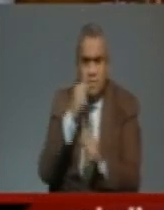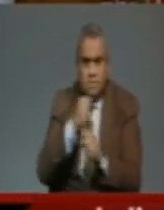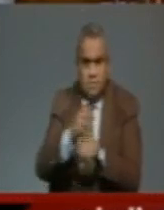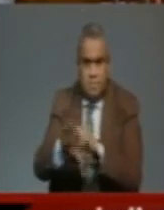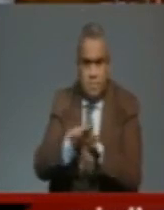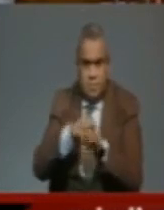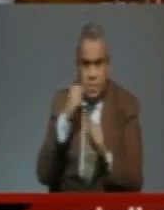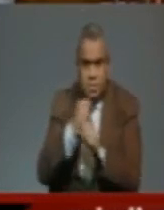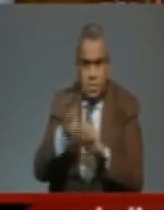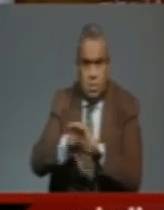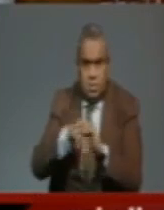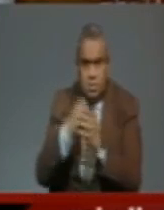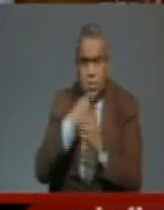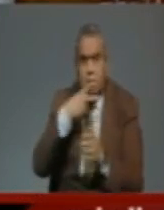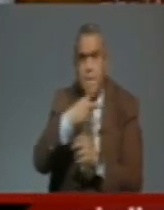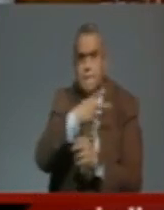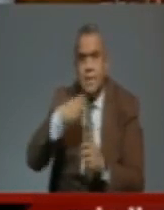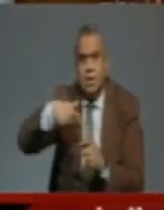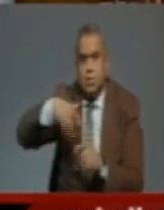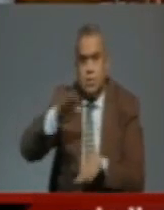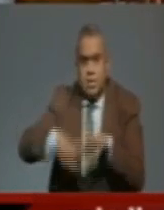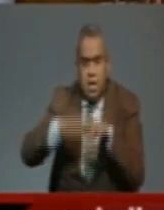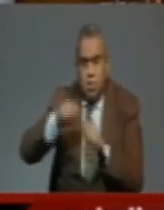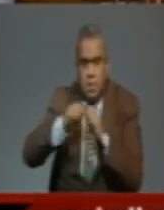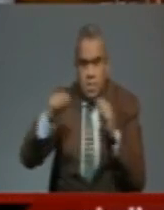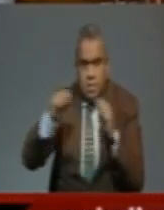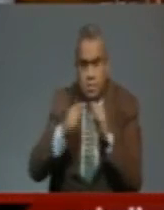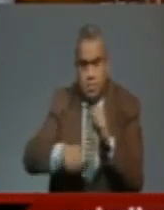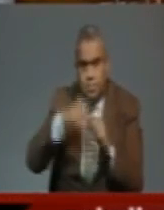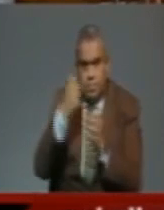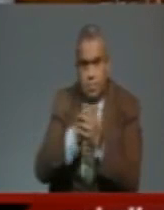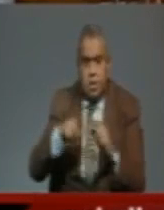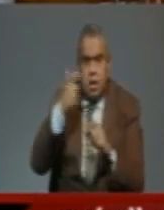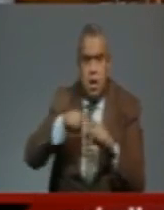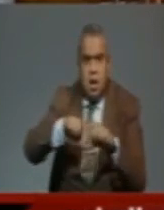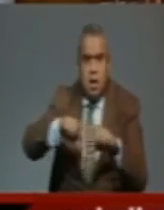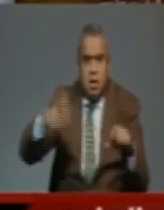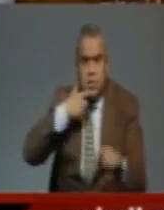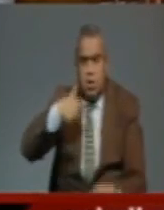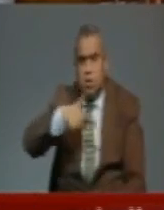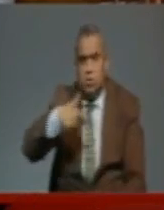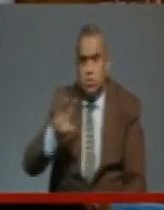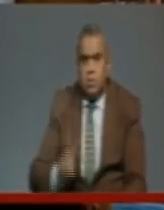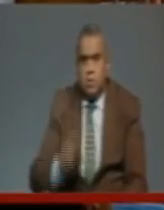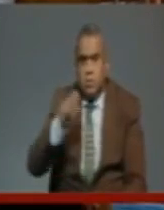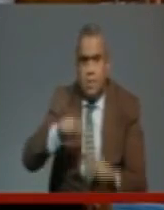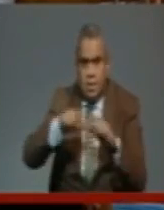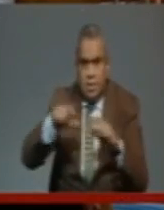ال 260 متر خلصان بالكامل 100%، ايضا الرصيف ال 670 متر خلصان